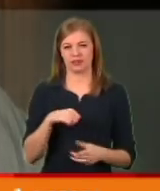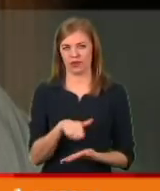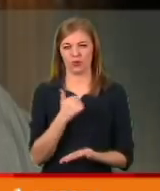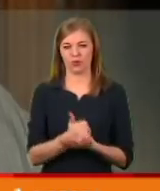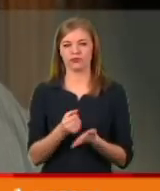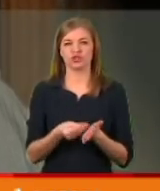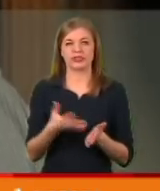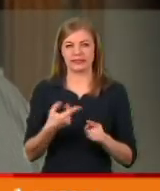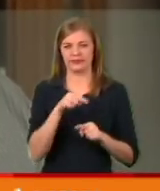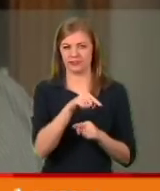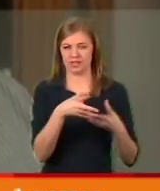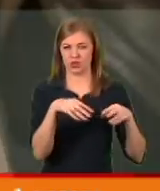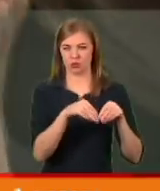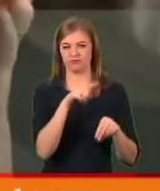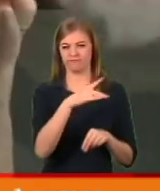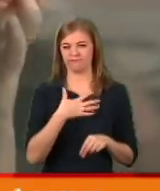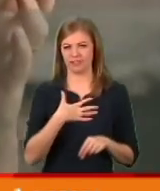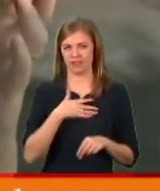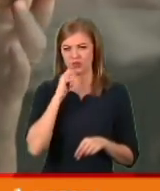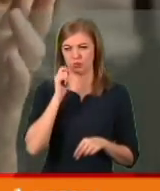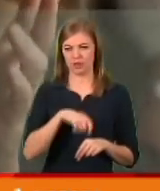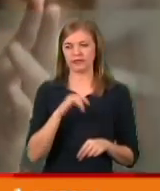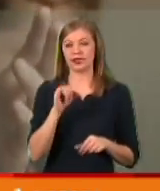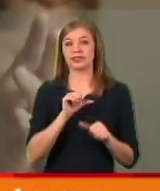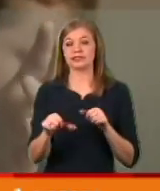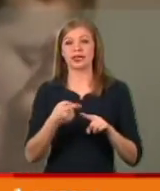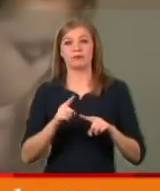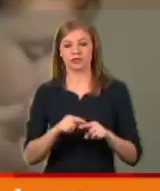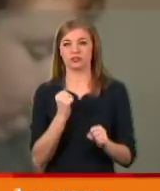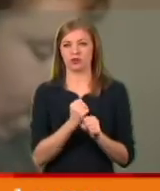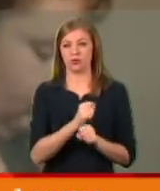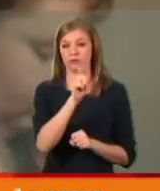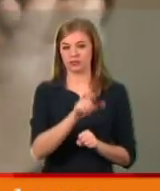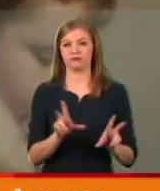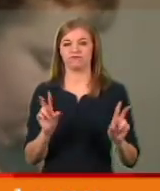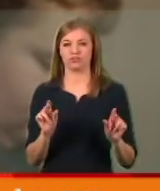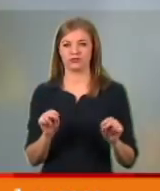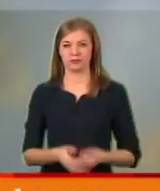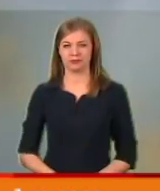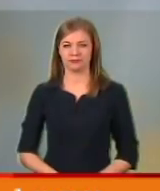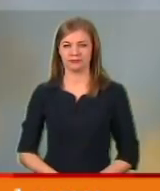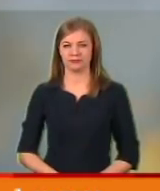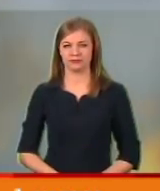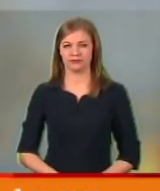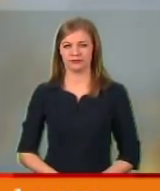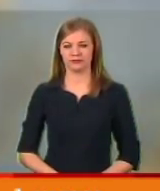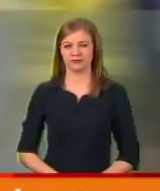найголовніша цінність у цій родині канадських українців. І саме це робить їх щасливими.